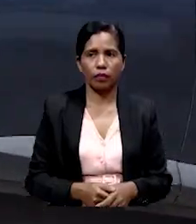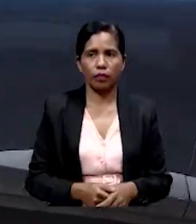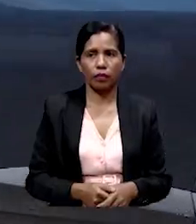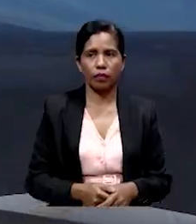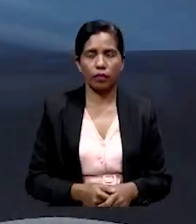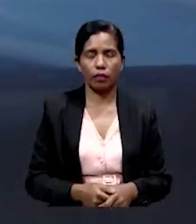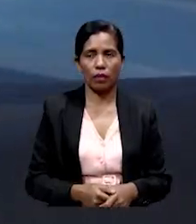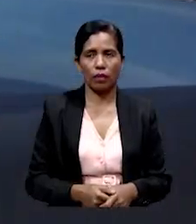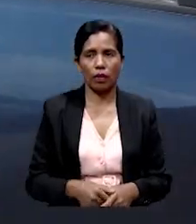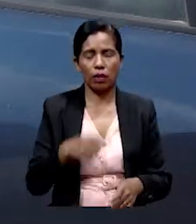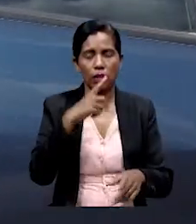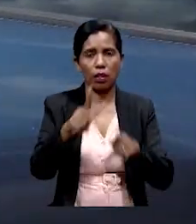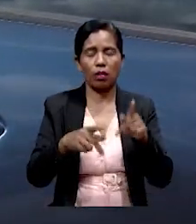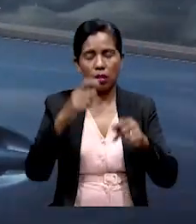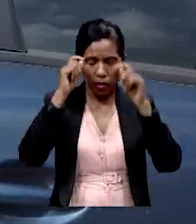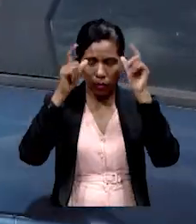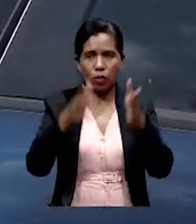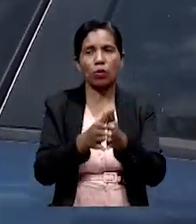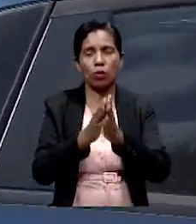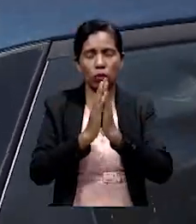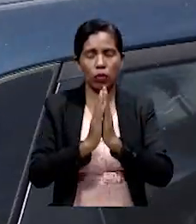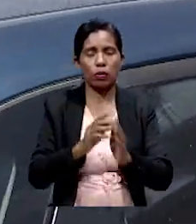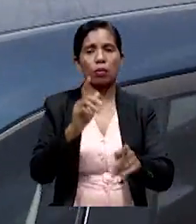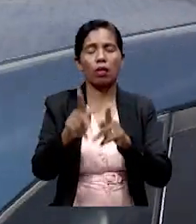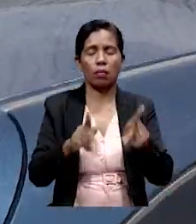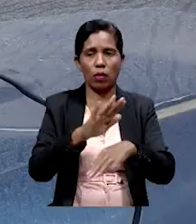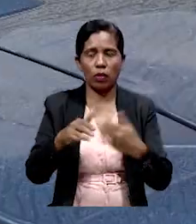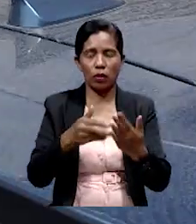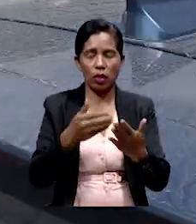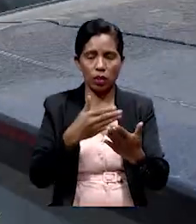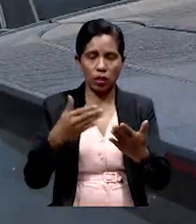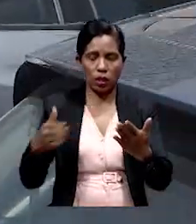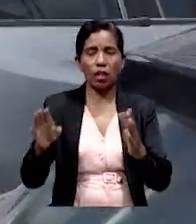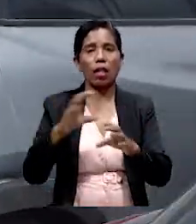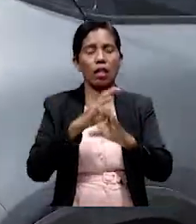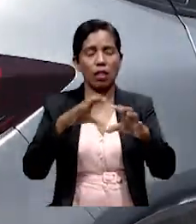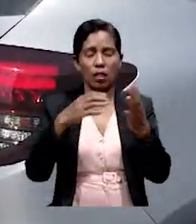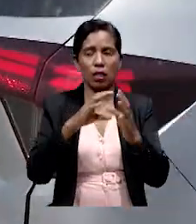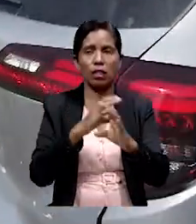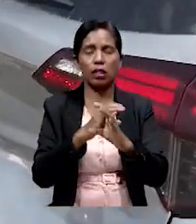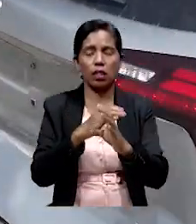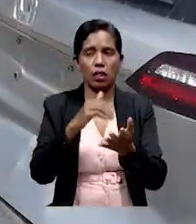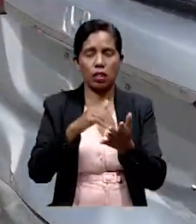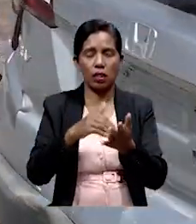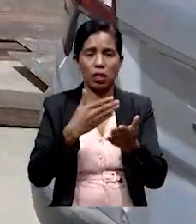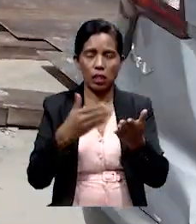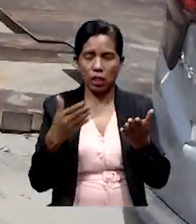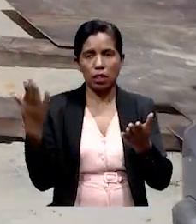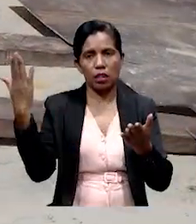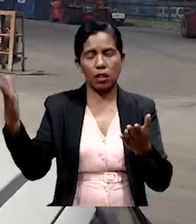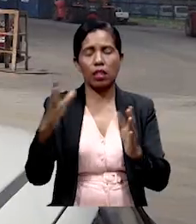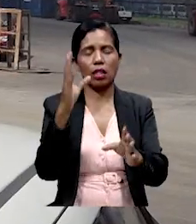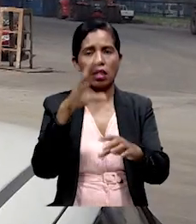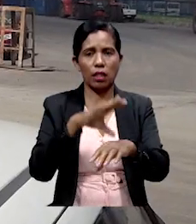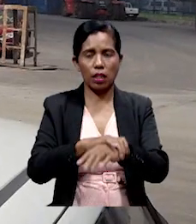Ator da portuare de Timor Leste husuba parte alfandega no patrimonio stadu atu prosesa lalais viaturas hirak nebe hetan